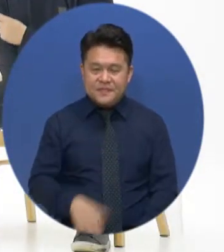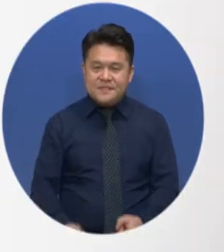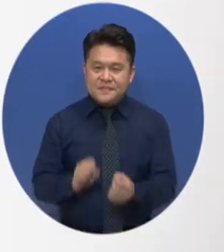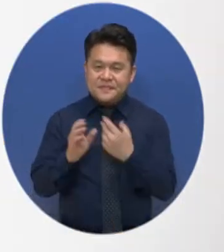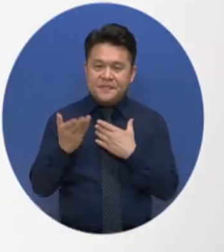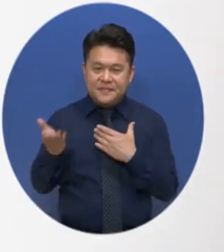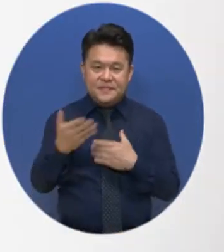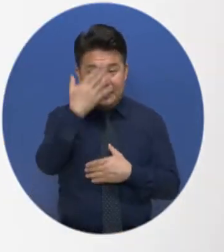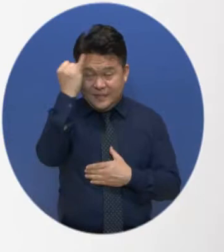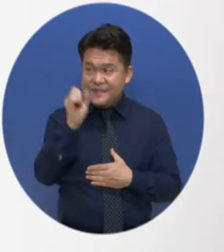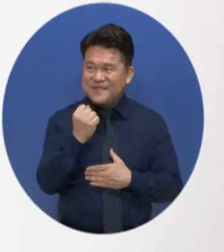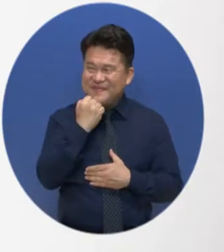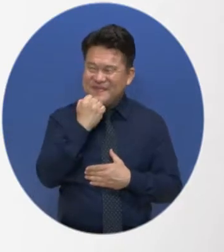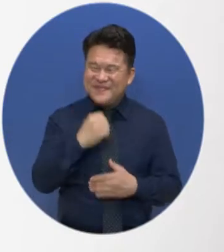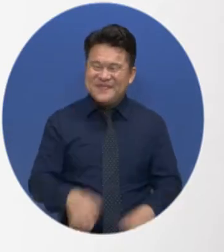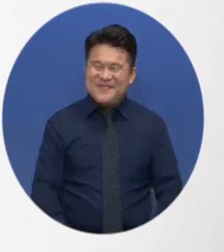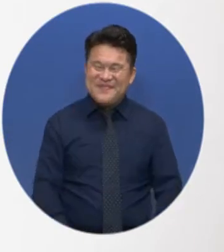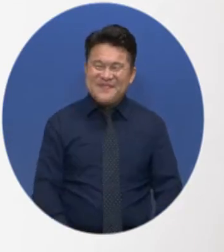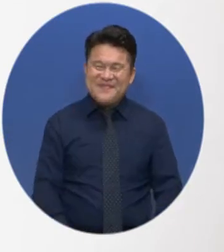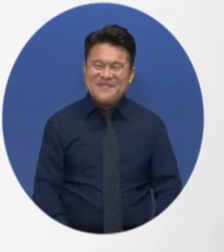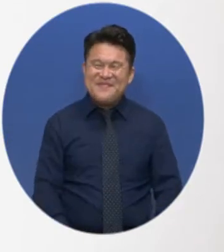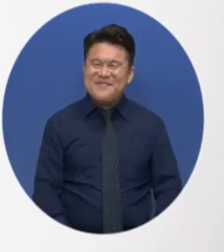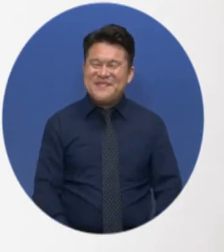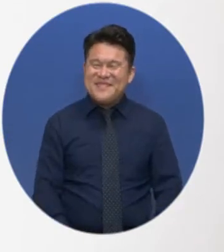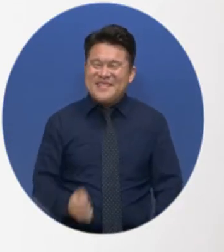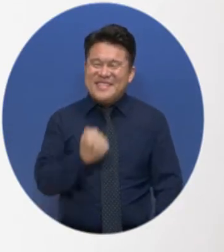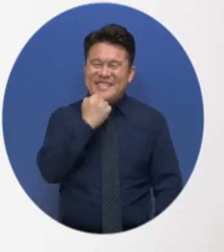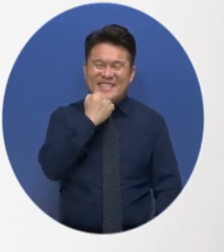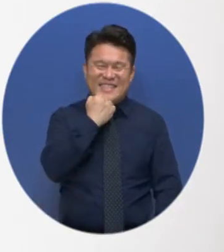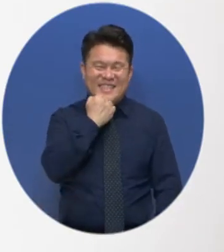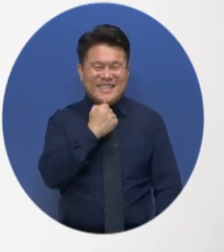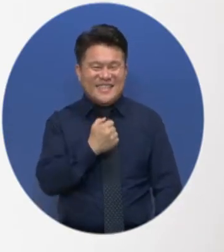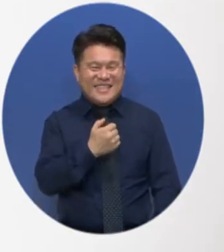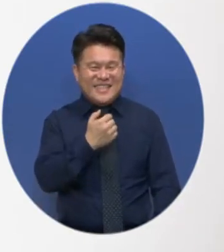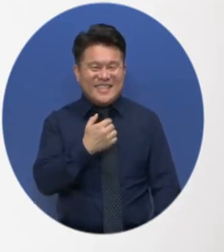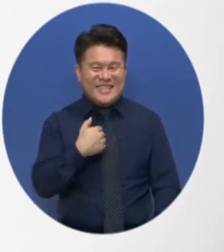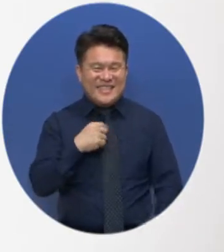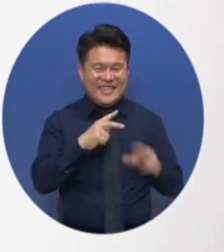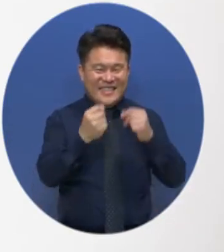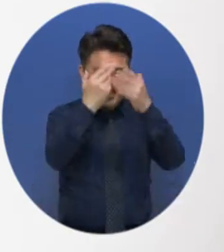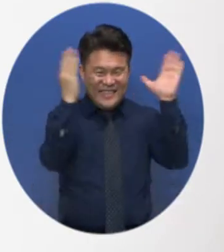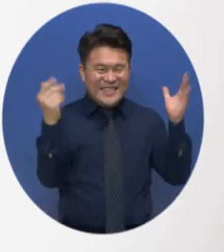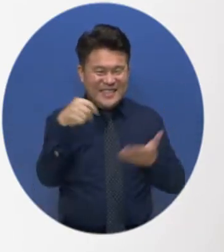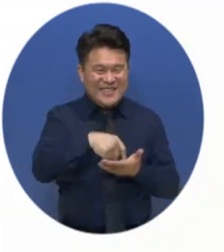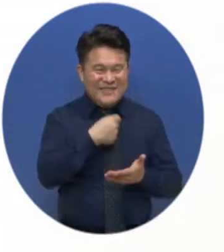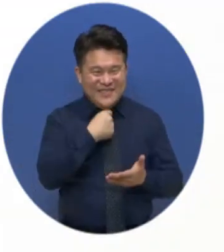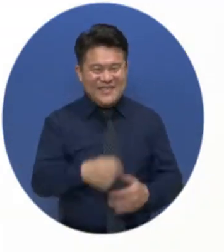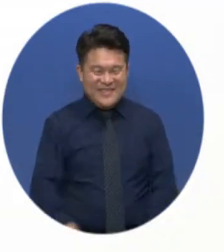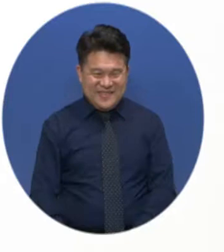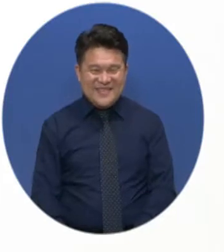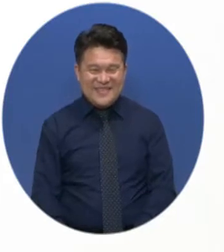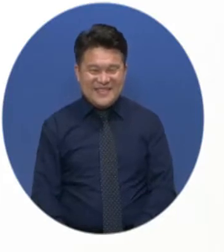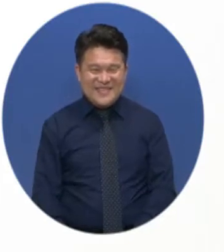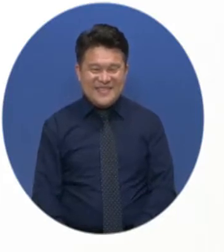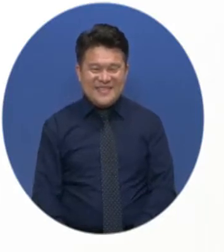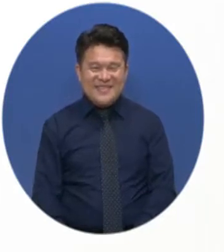네, 할머니께 웃으면서 이랬어요. 아니 전철이 공짜로 타려고요.